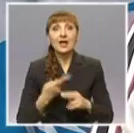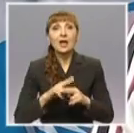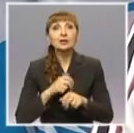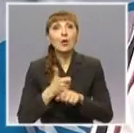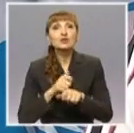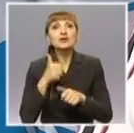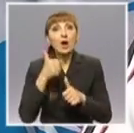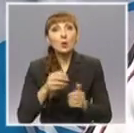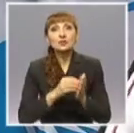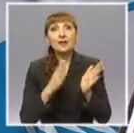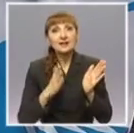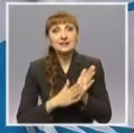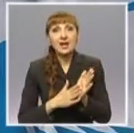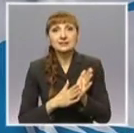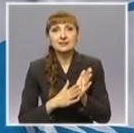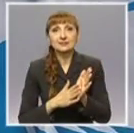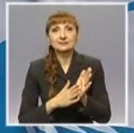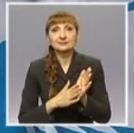очень хороший